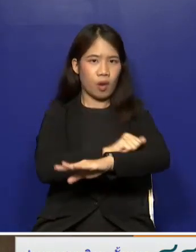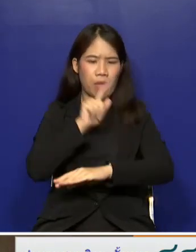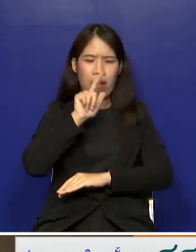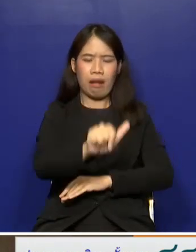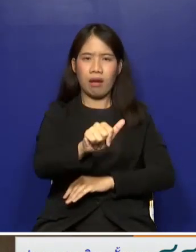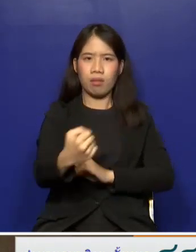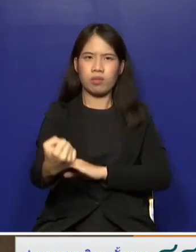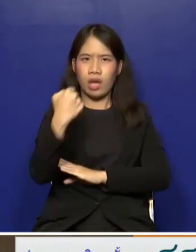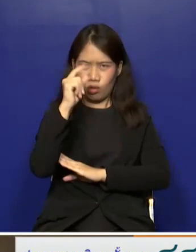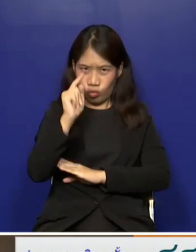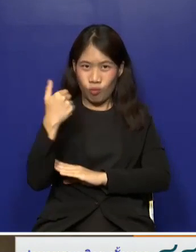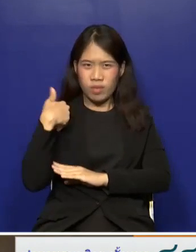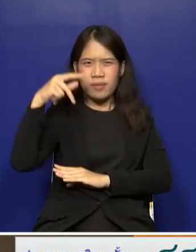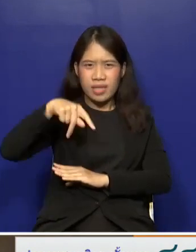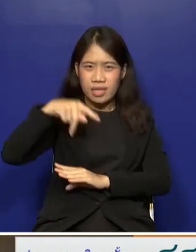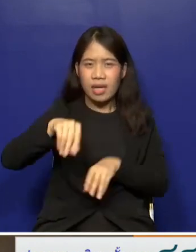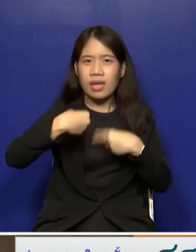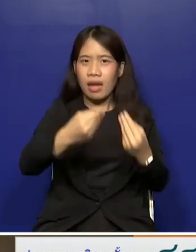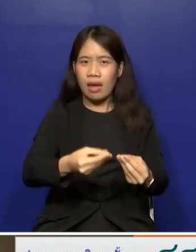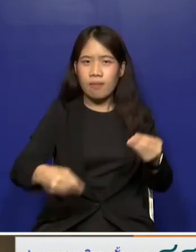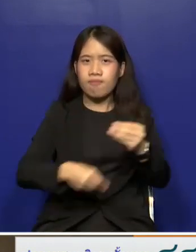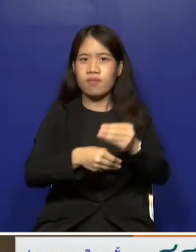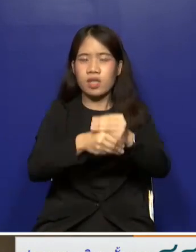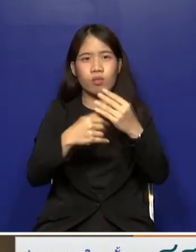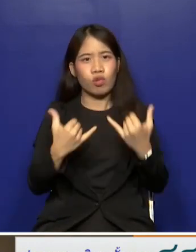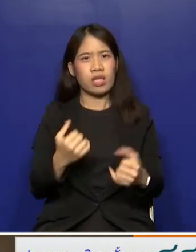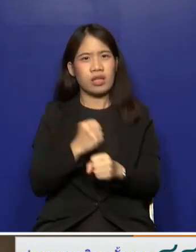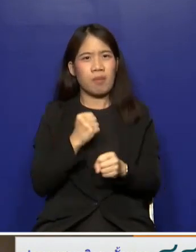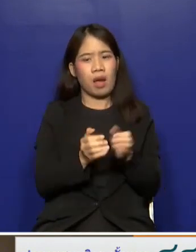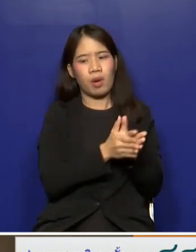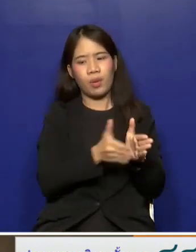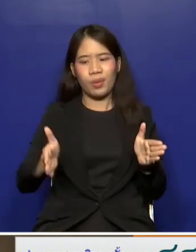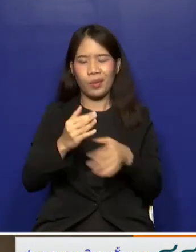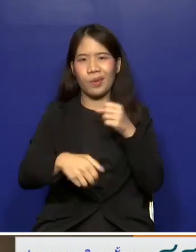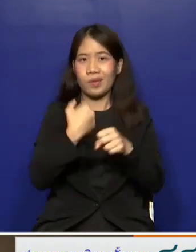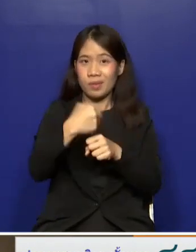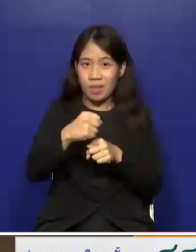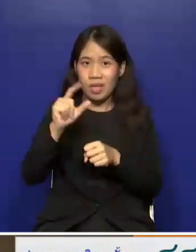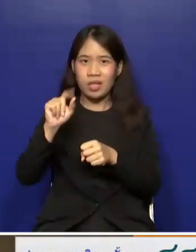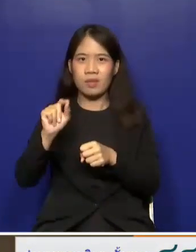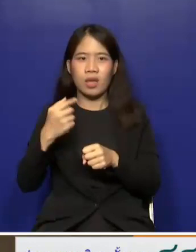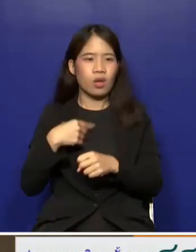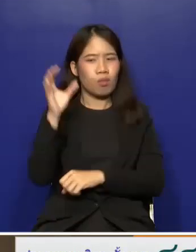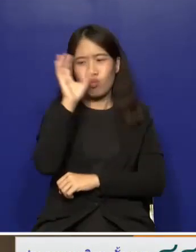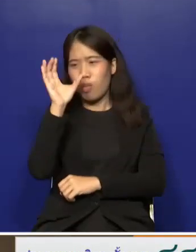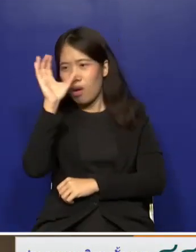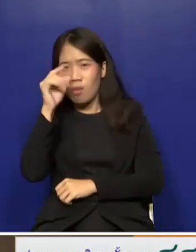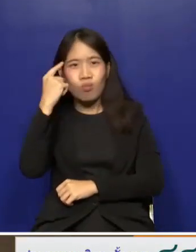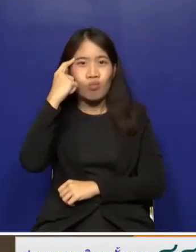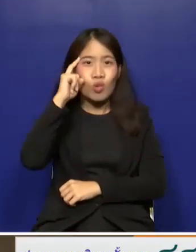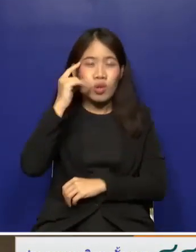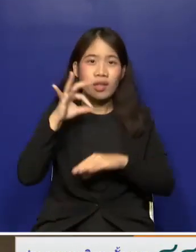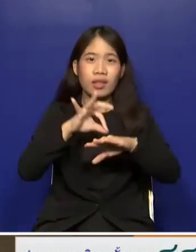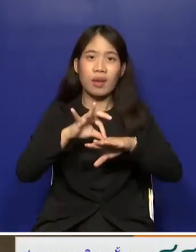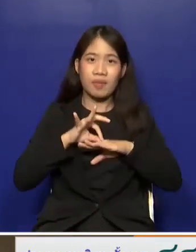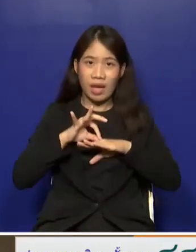ท่นวัญหาของามากกวานี้วันนี้ทำงานหARY 20 ปี ยังไล้ซึ่ห impair has it is be doneราชการ